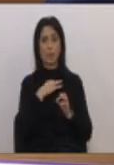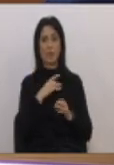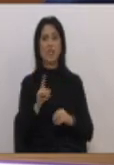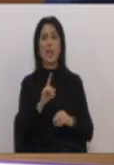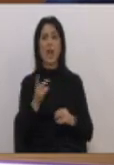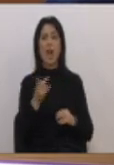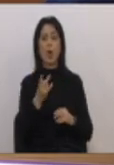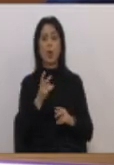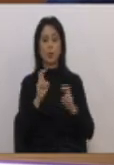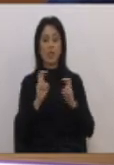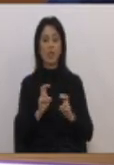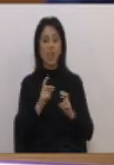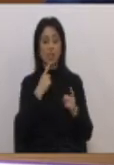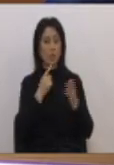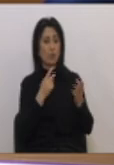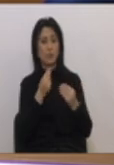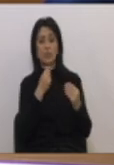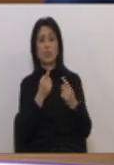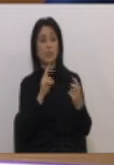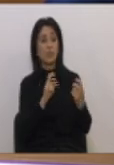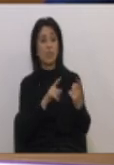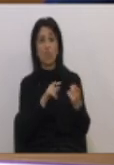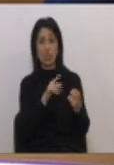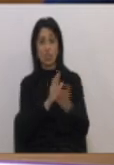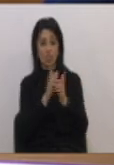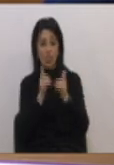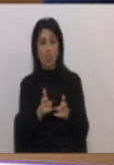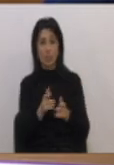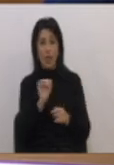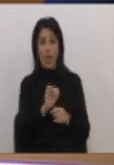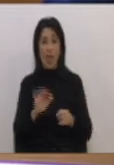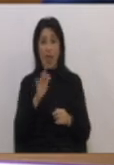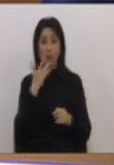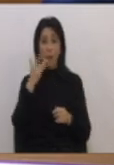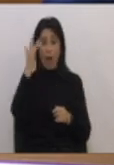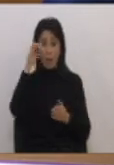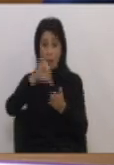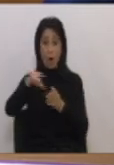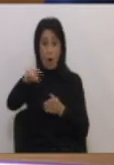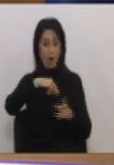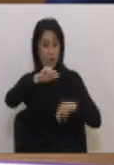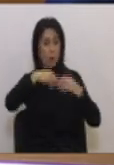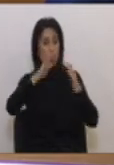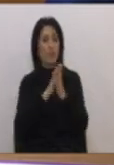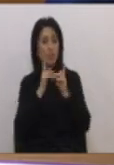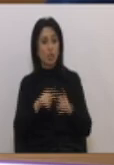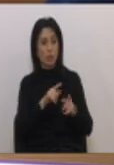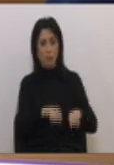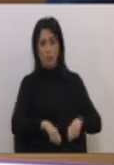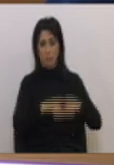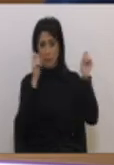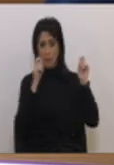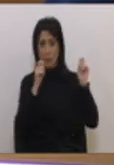Რაზე უნდა დაუჯდეთ მოსალაპარაკებლად და შესათანხმებლად, როცა შეთანხმდით ევროპის, ამერიკის მონაწილეობით, ხელი მოაწერეთ ნატოს კომუნიკეში